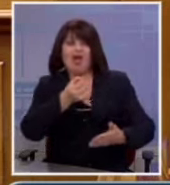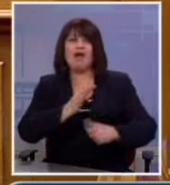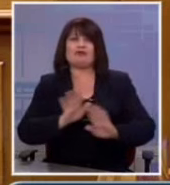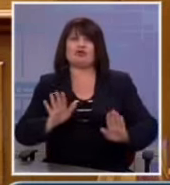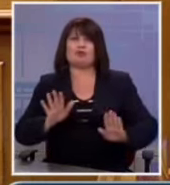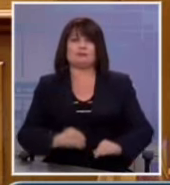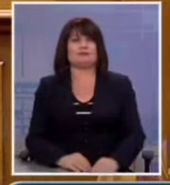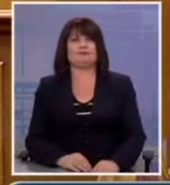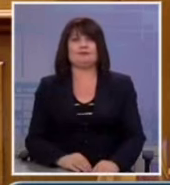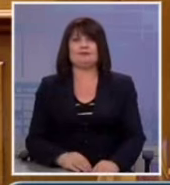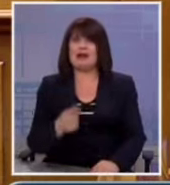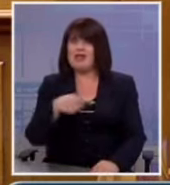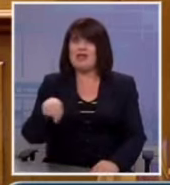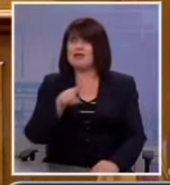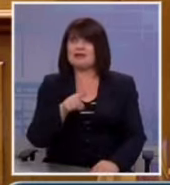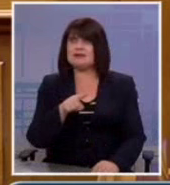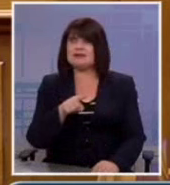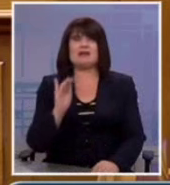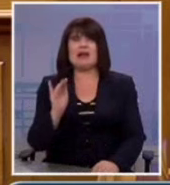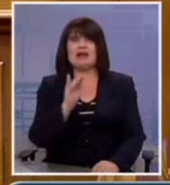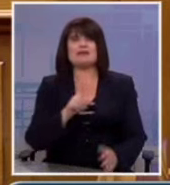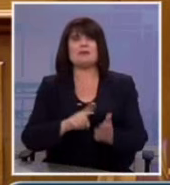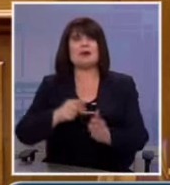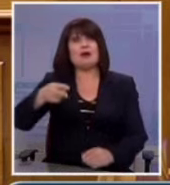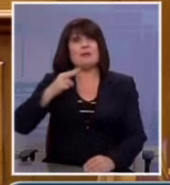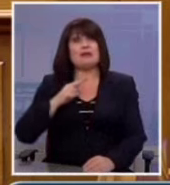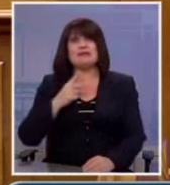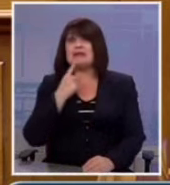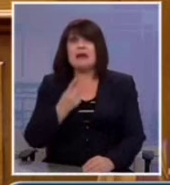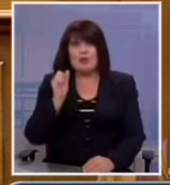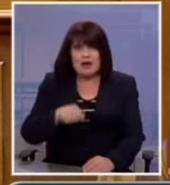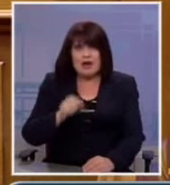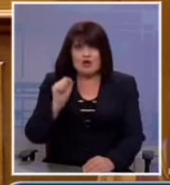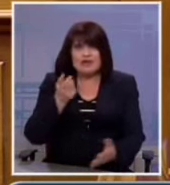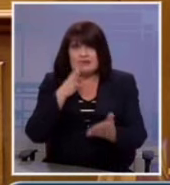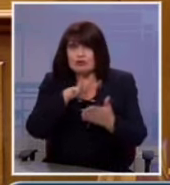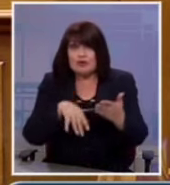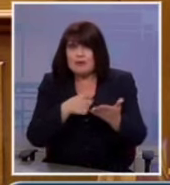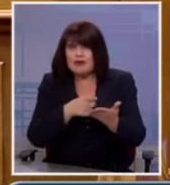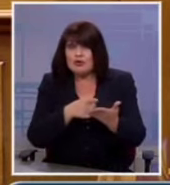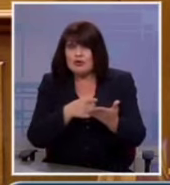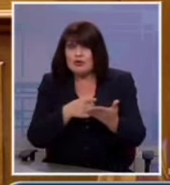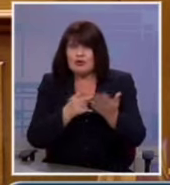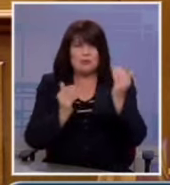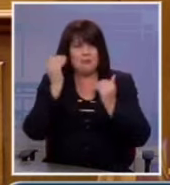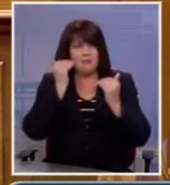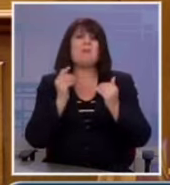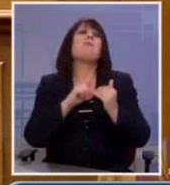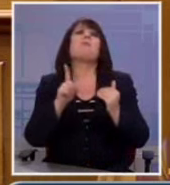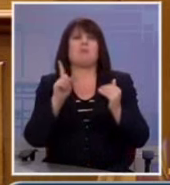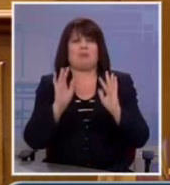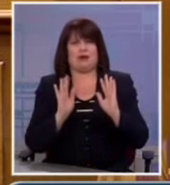καλείστε, κύριοι, να απαντήσετε αν πρέπει να πούμε ναι ή όχι? Διότι μην έχετε καμία αμφιβολία, δεν θα